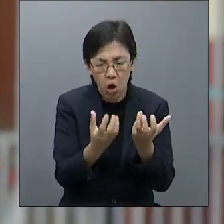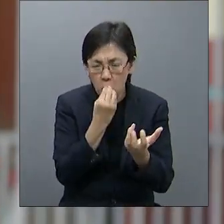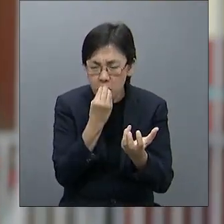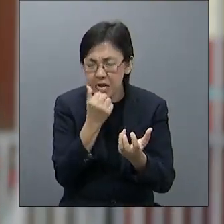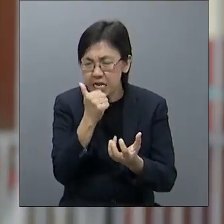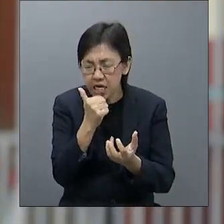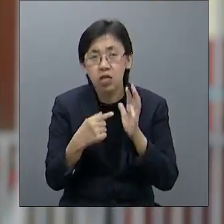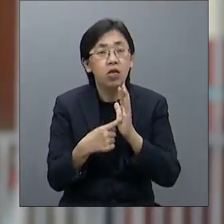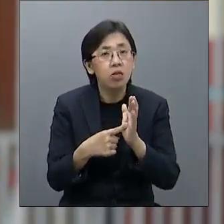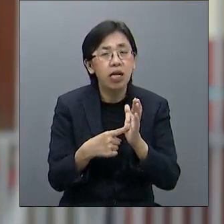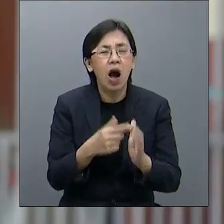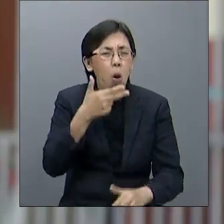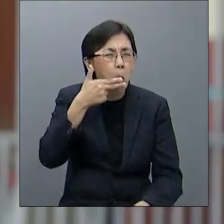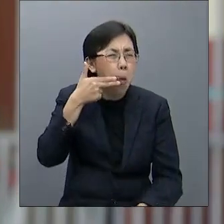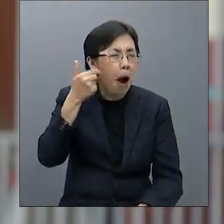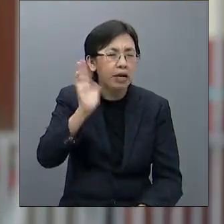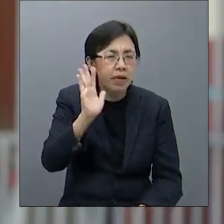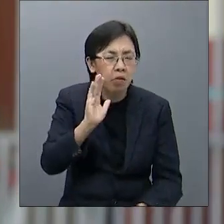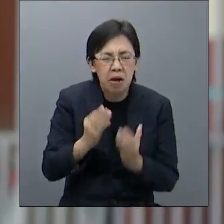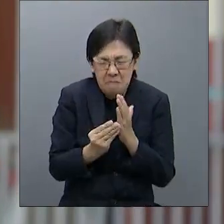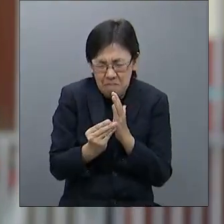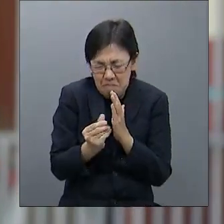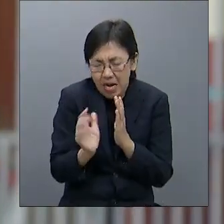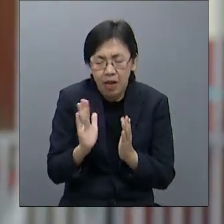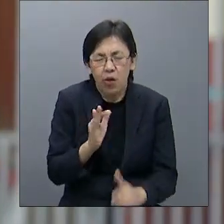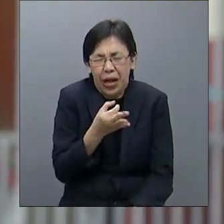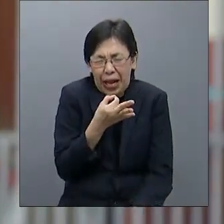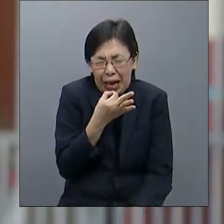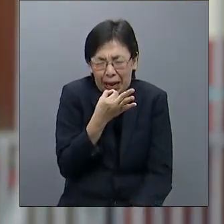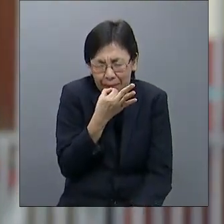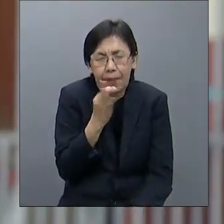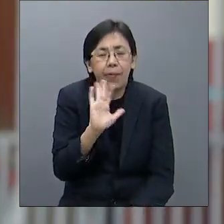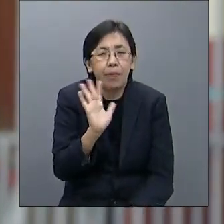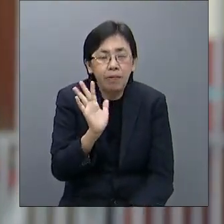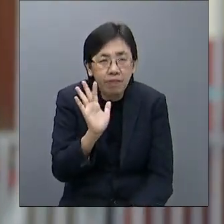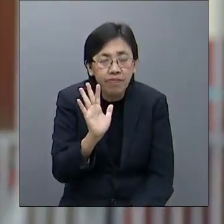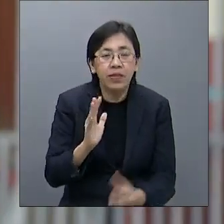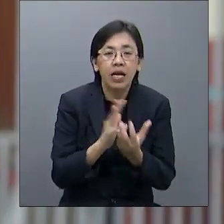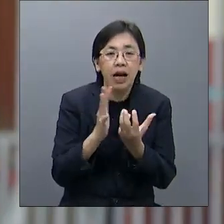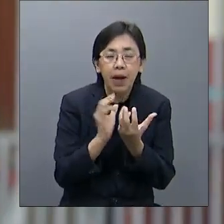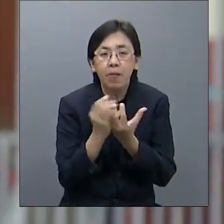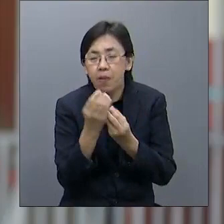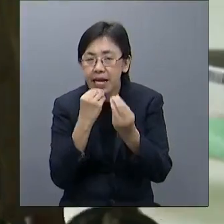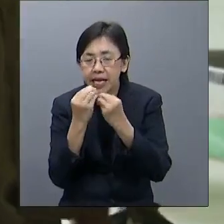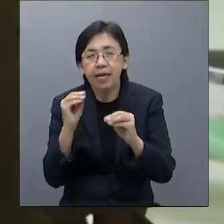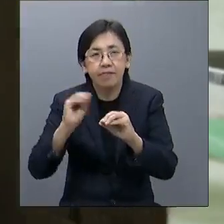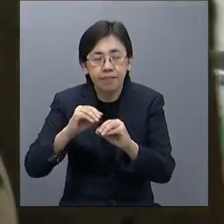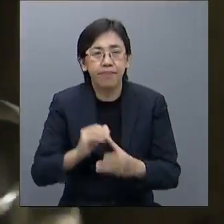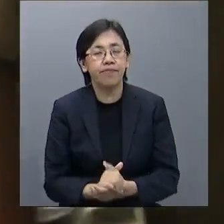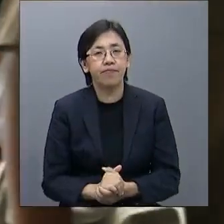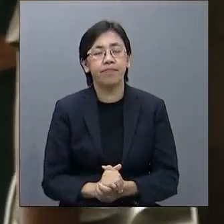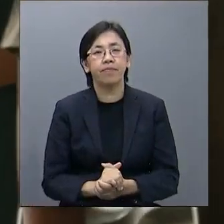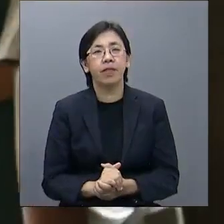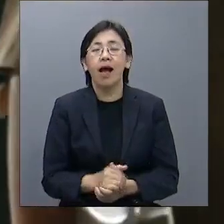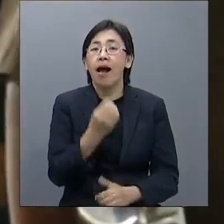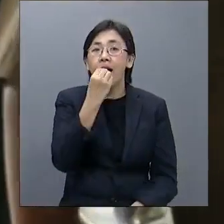ที่เช่นว่าไม่หวานเกินไปไม่มันไม่เค็มเกินไปนะครับนะกินผักผลไม้ที่เพิ่มขึ้นนะฮะและที่สำคัญก็คือเขาต้องได้รับอาห